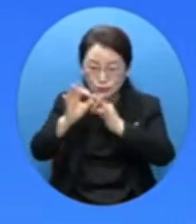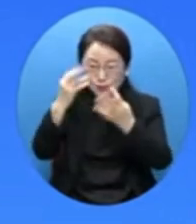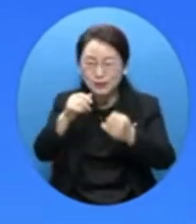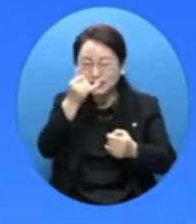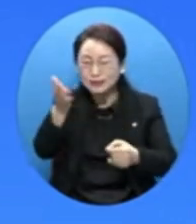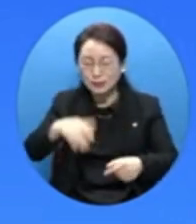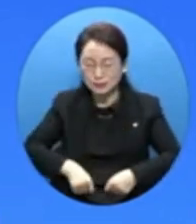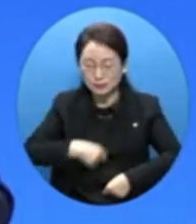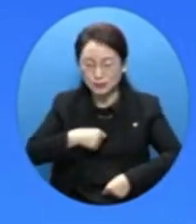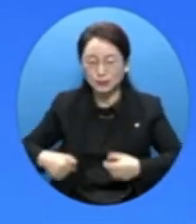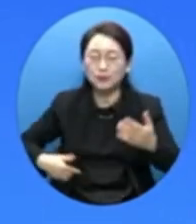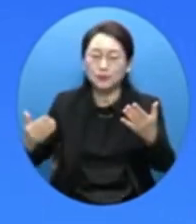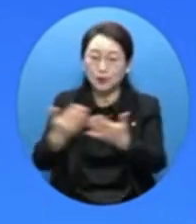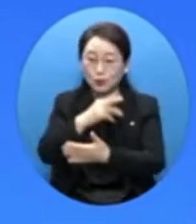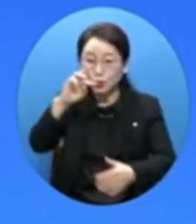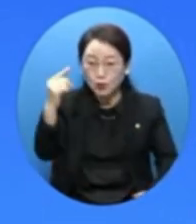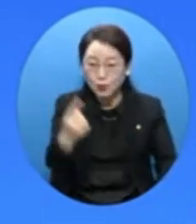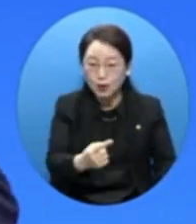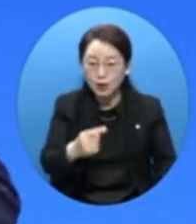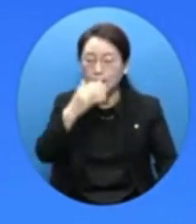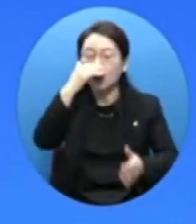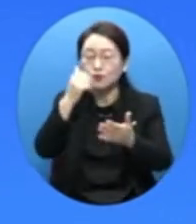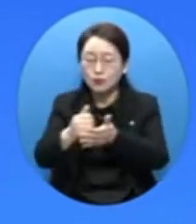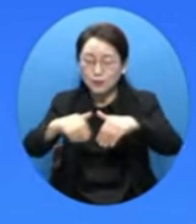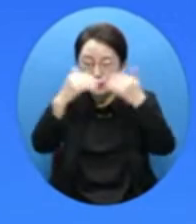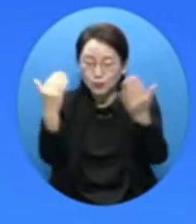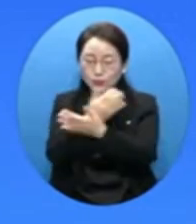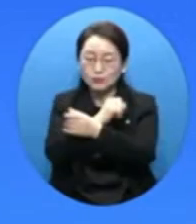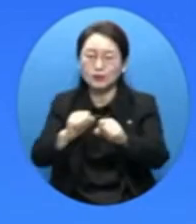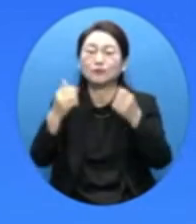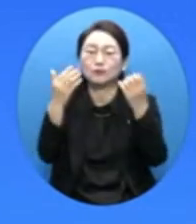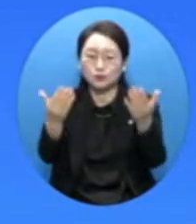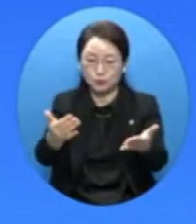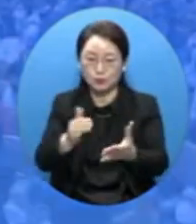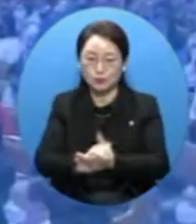죄에 돌아나오면 우리의 모든 죄를 사하시고 용서해 주시는 것입니다.